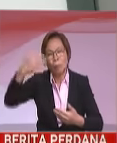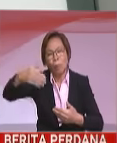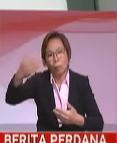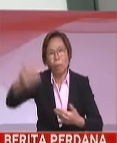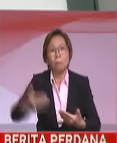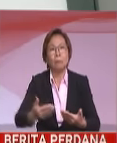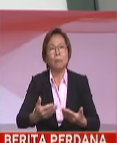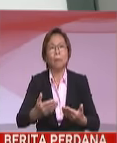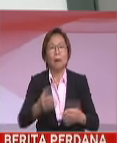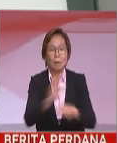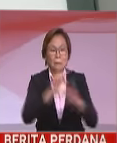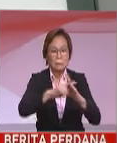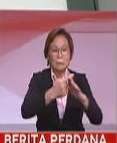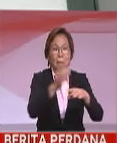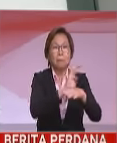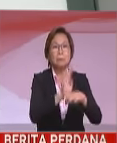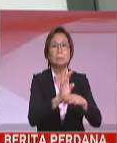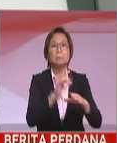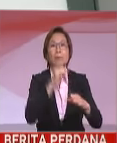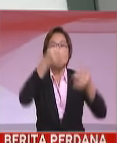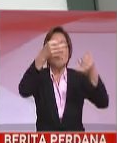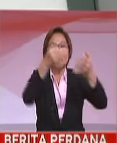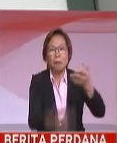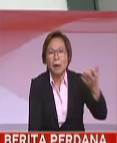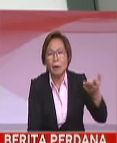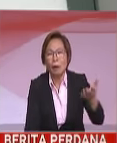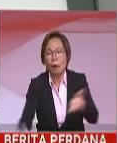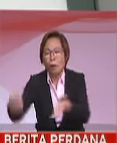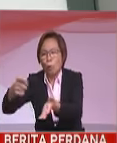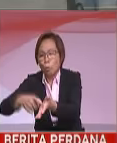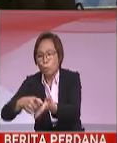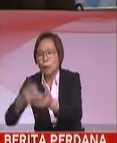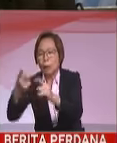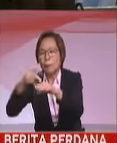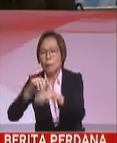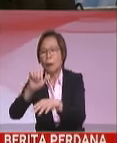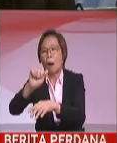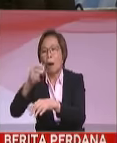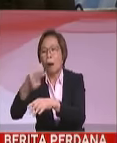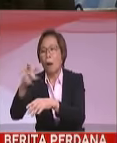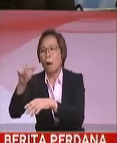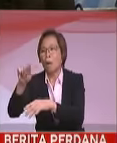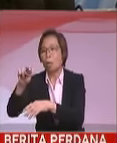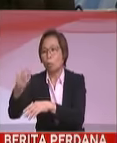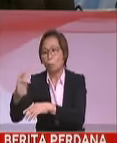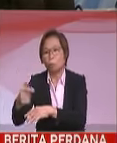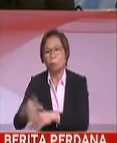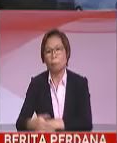dikejar tidak dapat, yang digendong berciciran. Elakkan hutang alung.